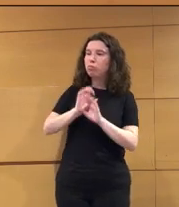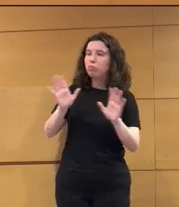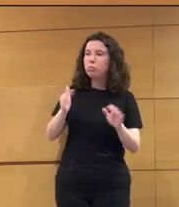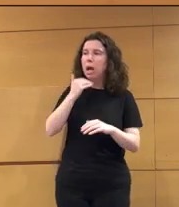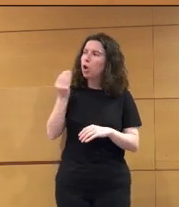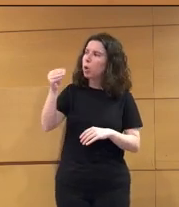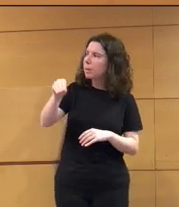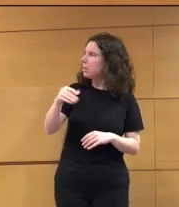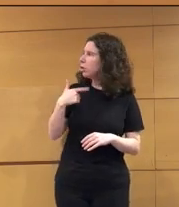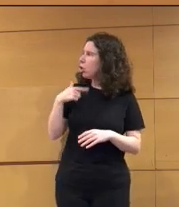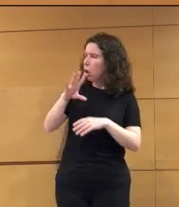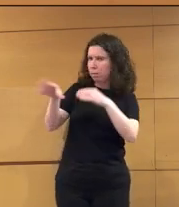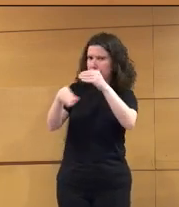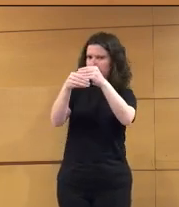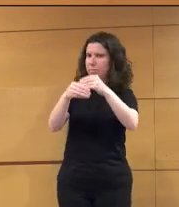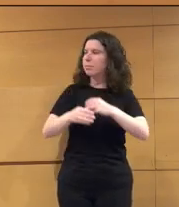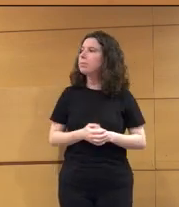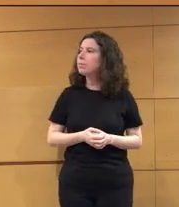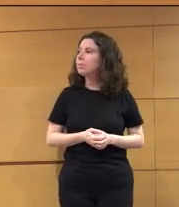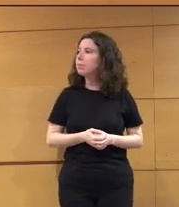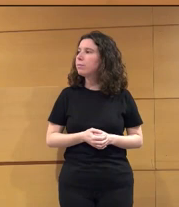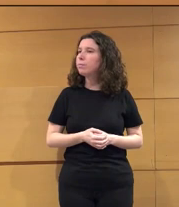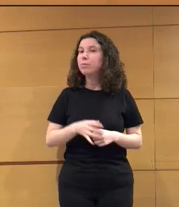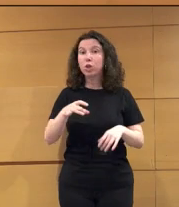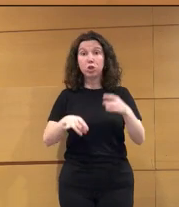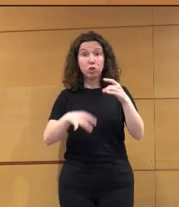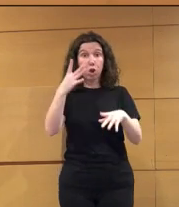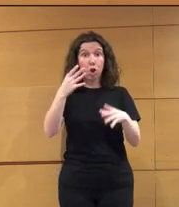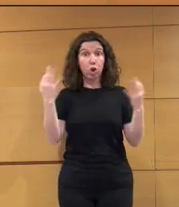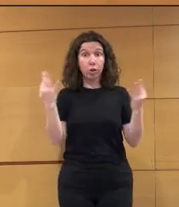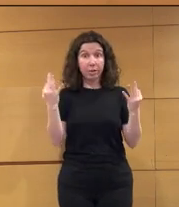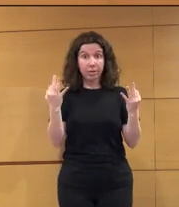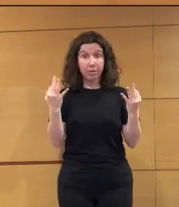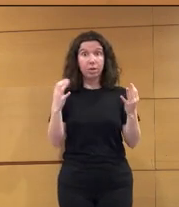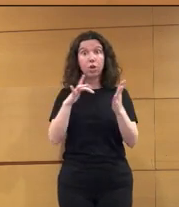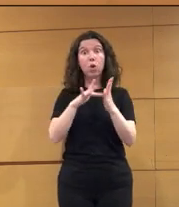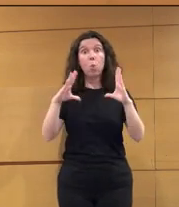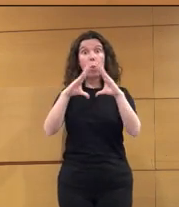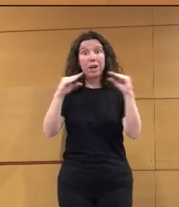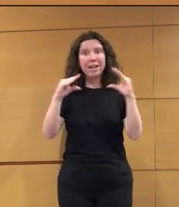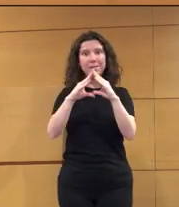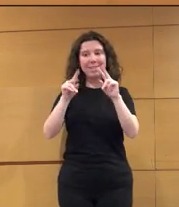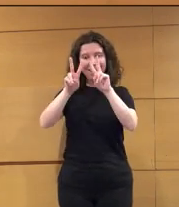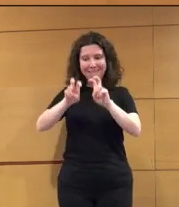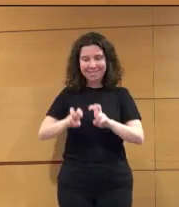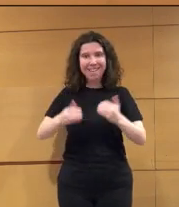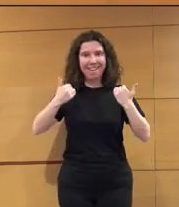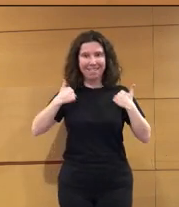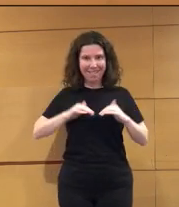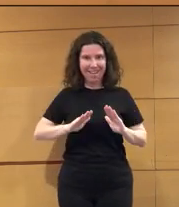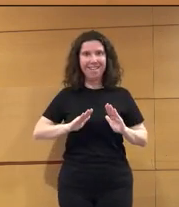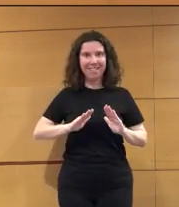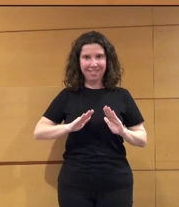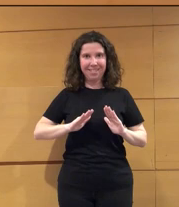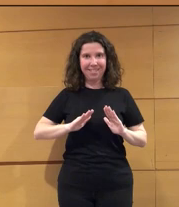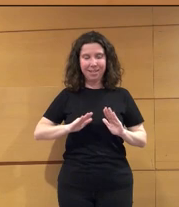cosa? Sí, volia fer una cosa, que la sort que tenim també és que a la universitat hem fet recerca i tenim recerca per